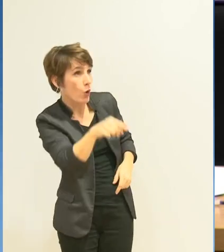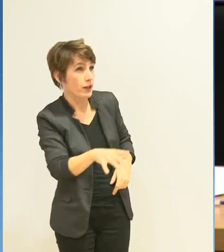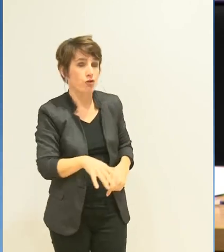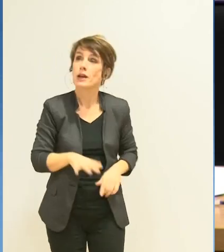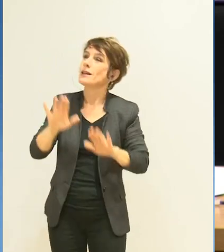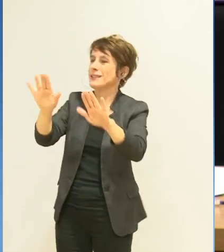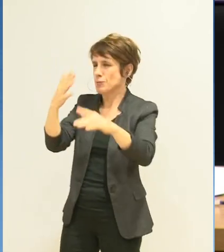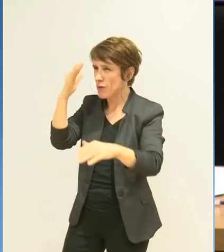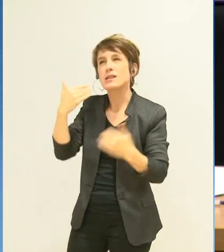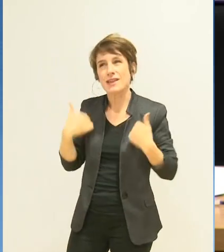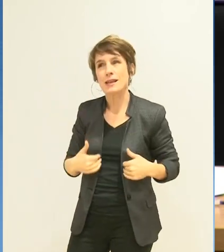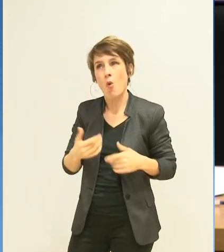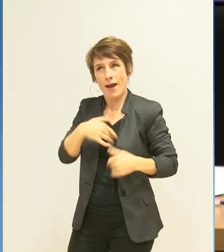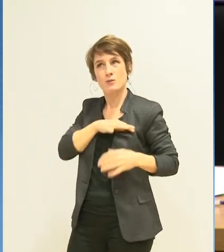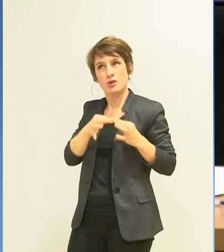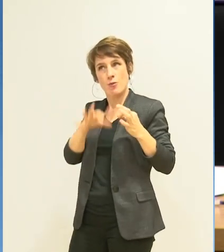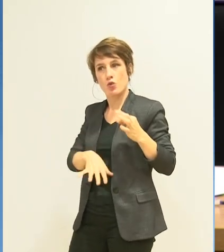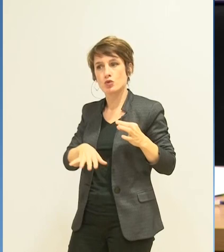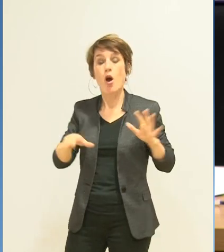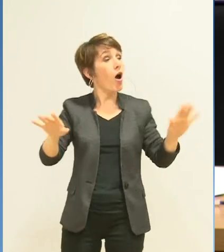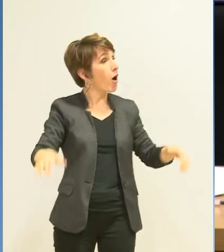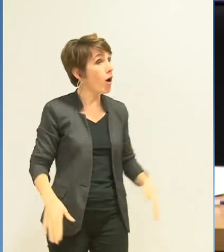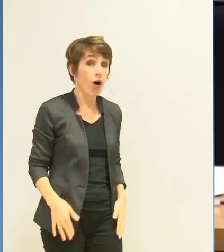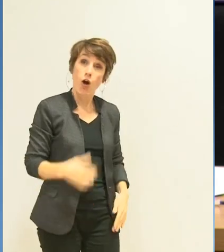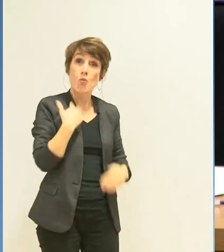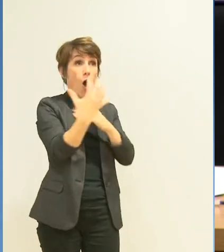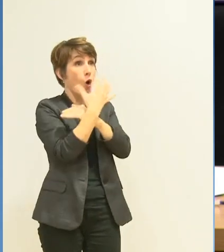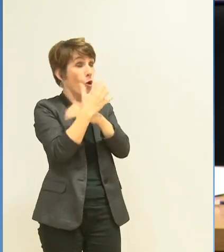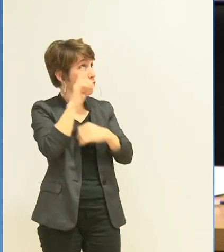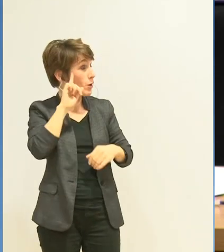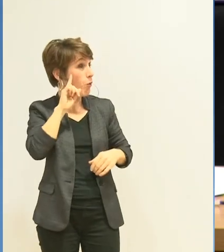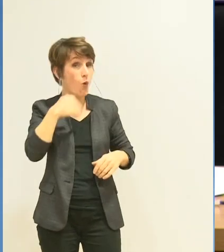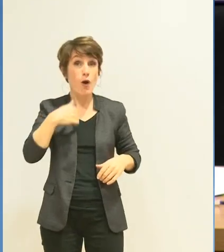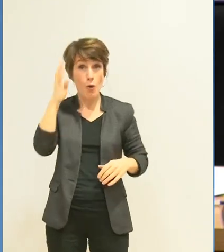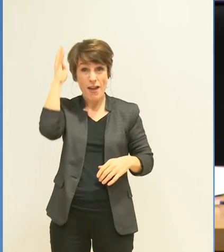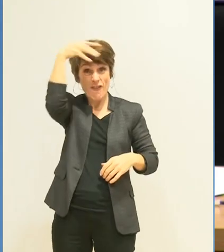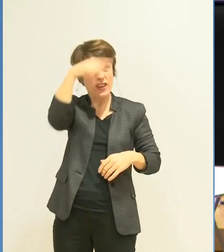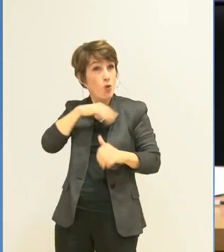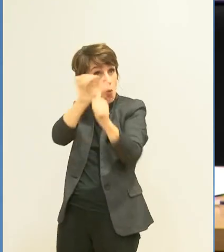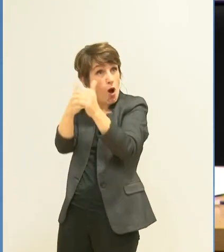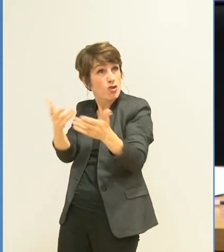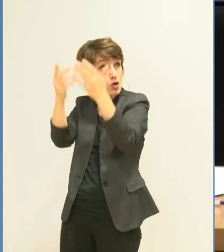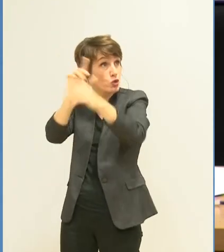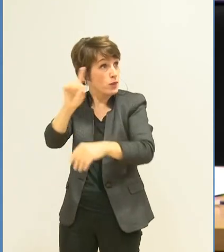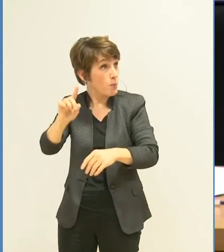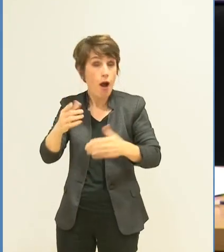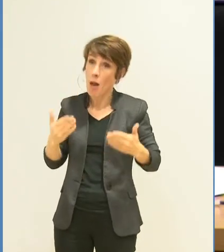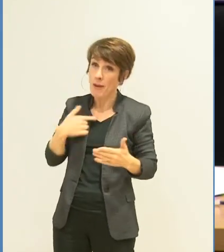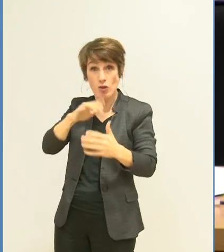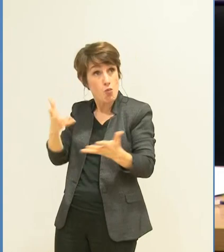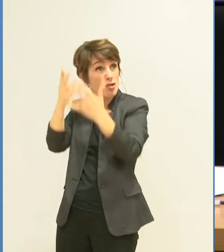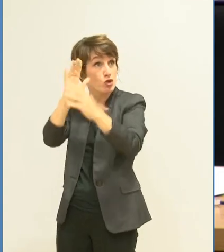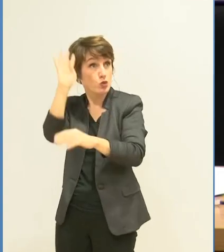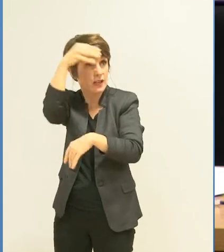les débats ça me suis fait engueuler par certains parce que je soutenais par françois fillon alors maintenant quand on dit je vous soutiens enfin faut dire flûte je sais